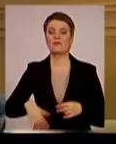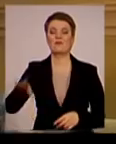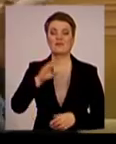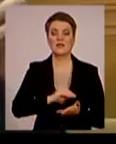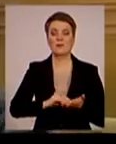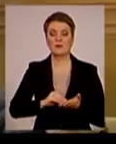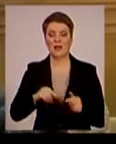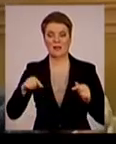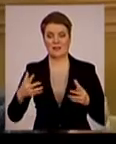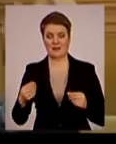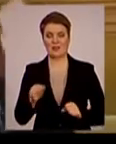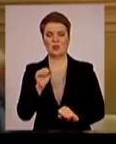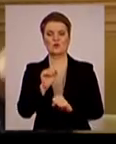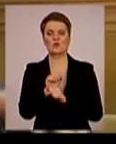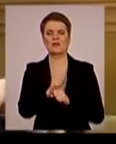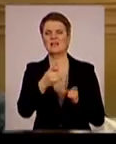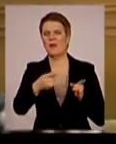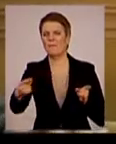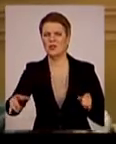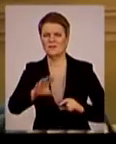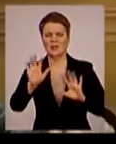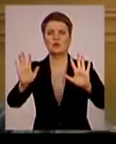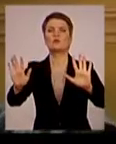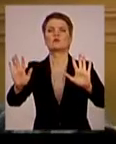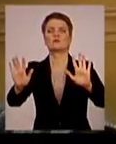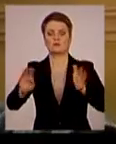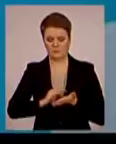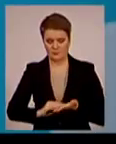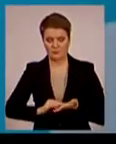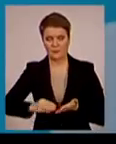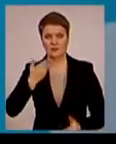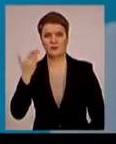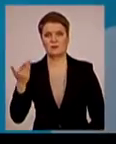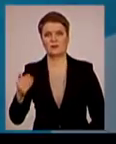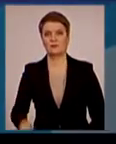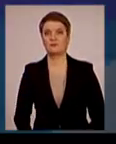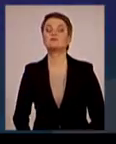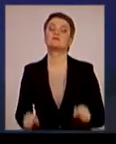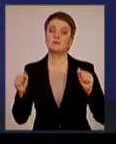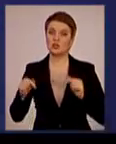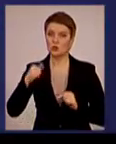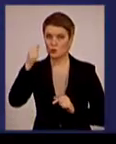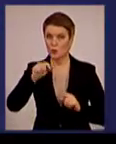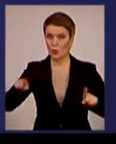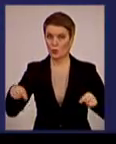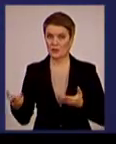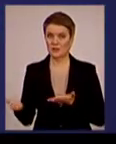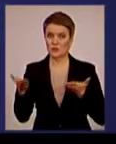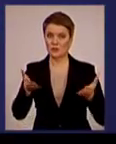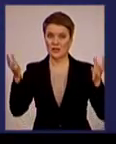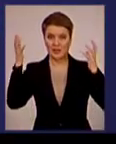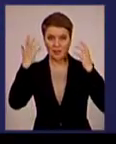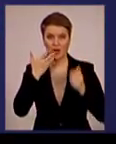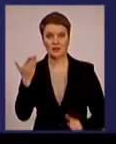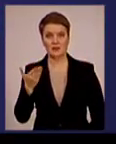цей день, зупинити машини, всім все зупинити, писати диктант. Цього року організатори залучили до